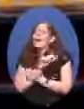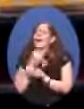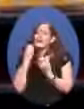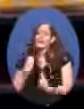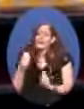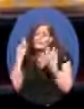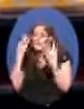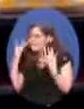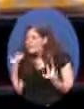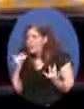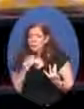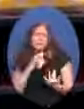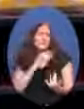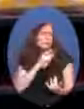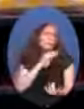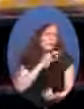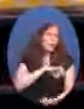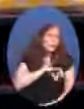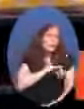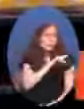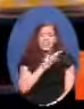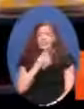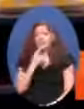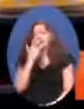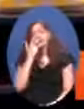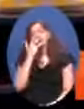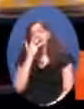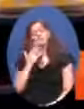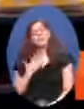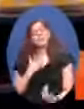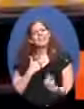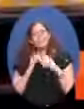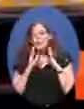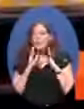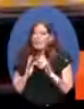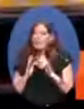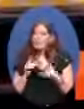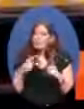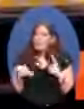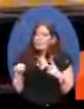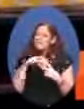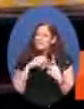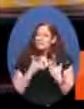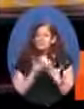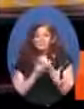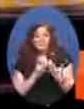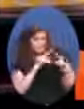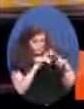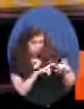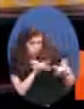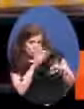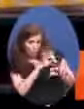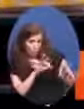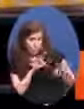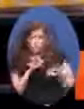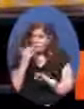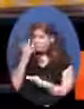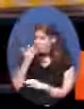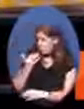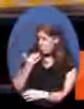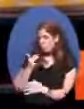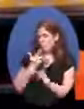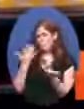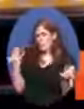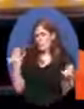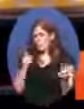מרוסיה, והייתה בי איזושהי נאיביות לגבי... נשאר לך? מה? הנאיביות?